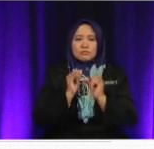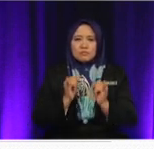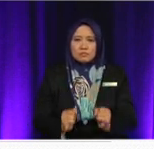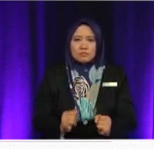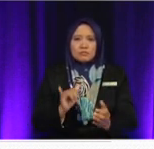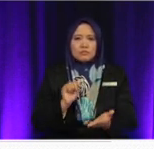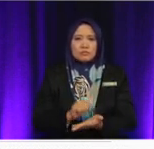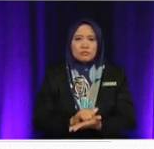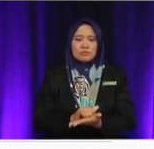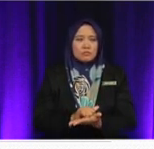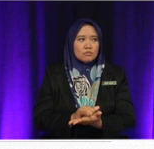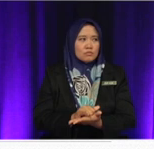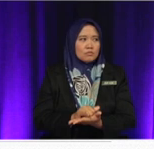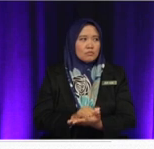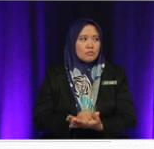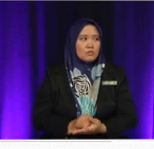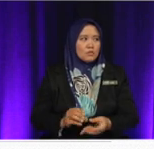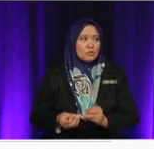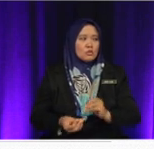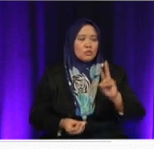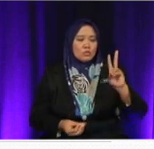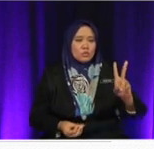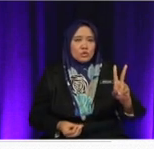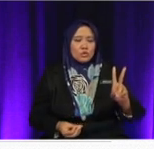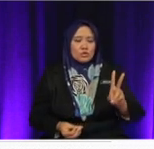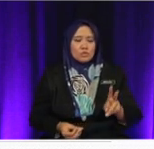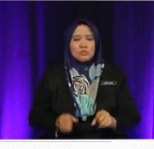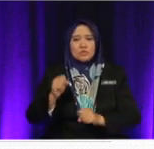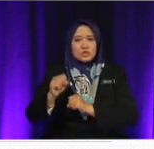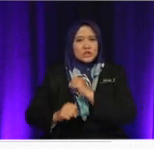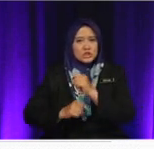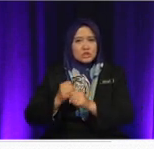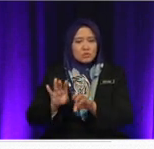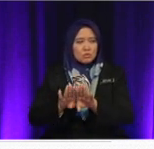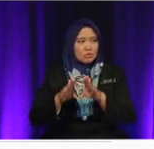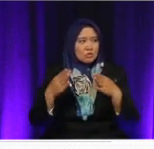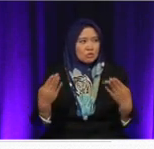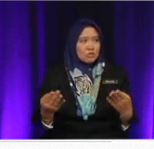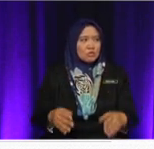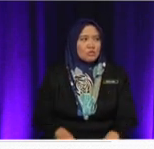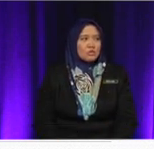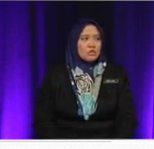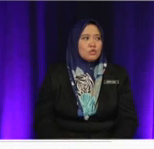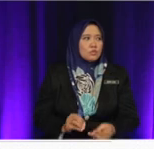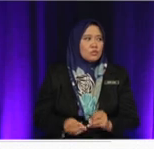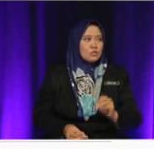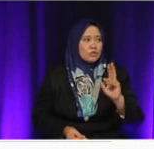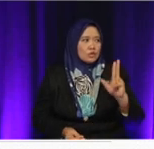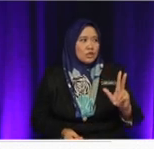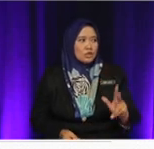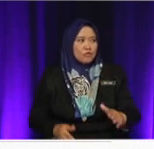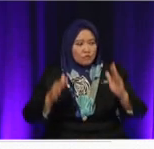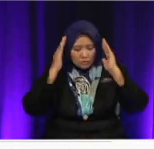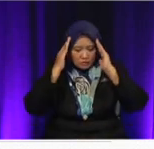konflik. Membuat perbincangan. Yang kedua, bersikap terbuka. Ketiga, fokus pada topik utama. Yang keempat, dengar pendapat